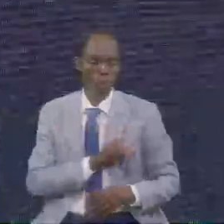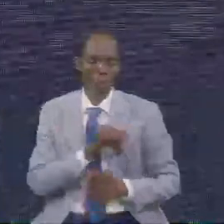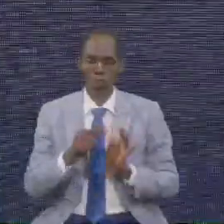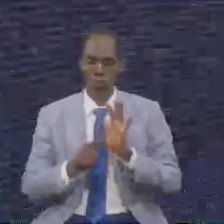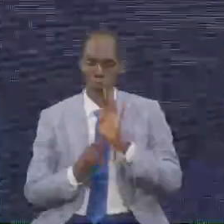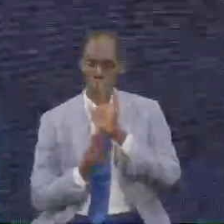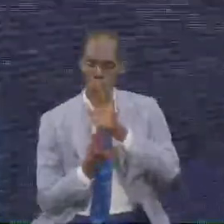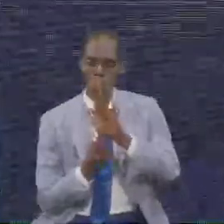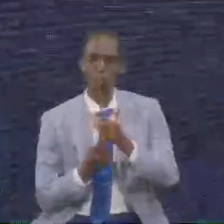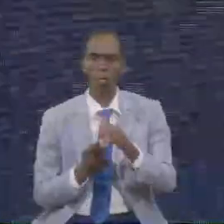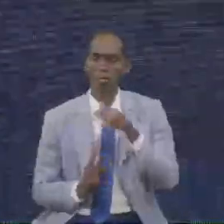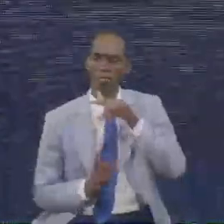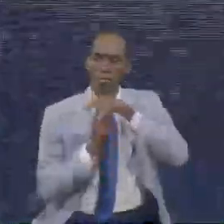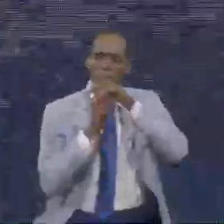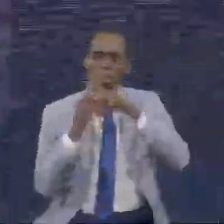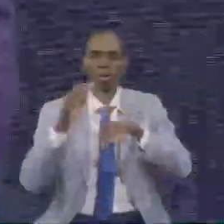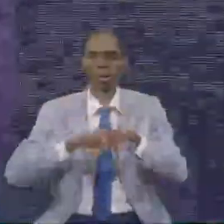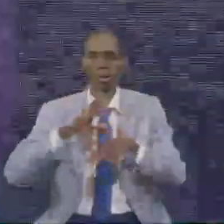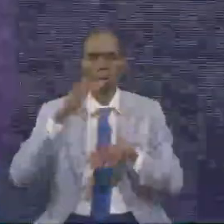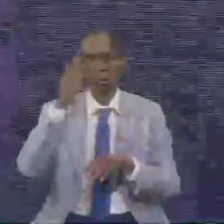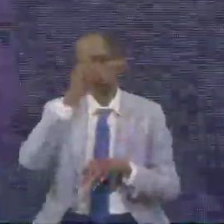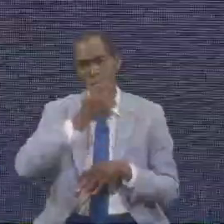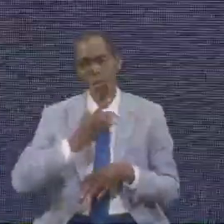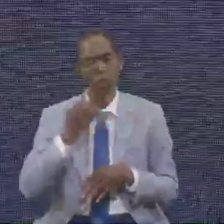votre attitude se reflète sur votre visage.